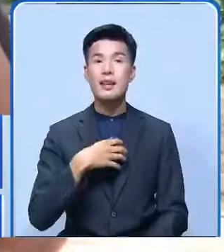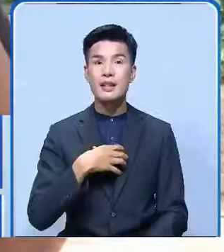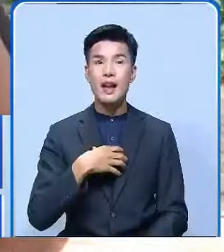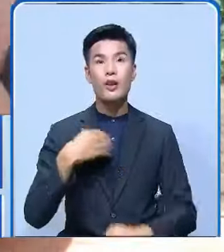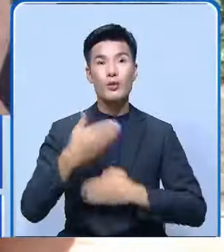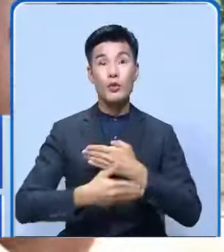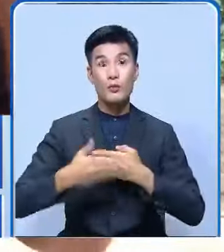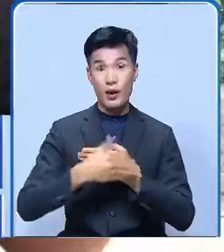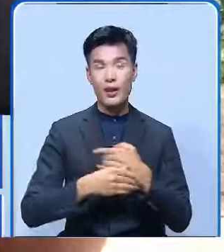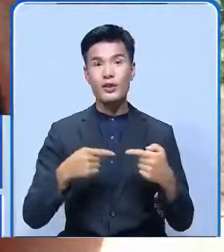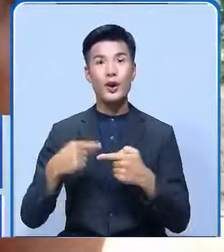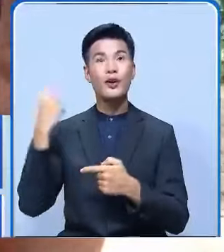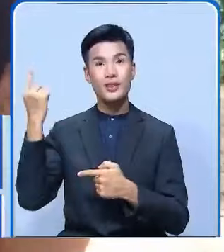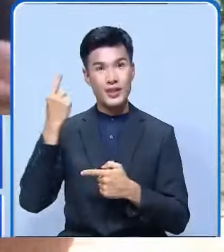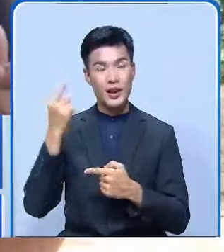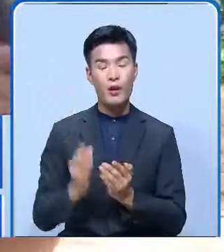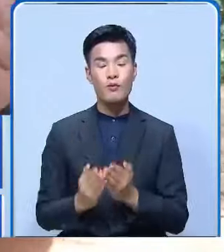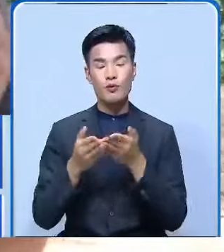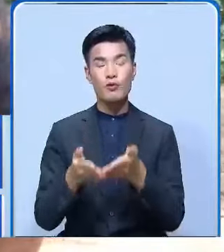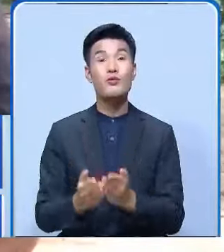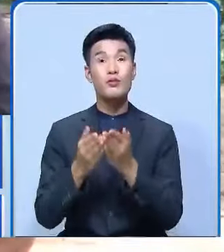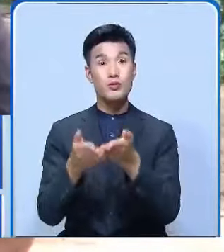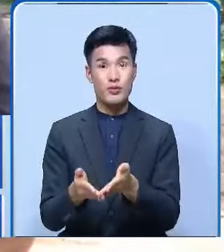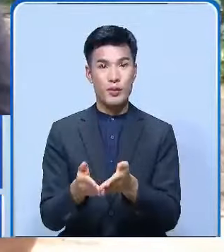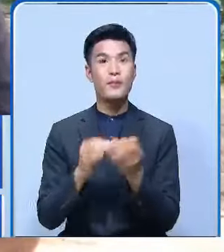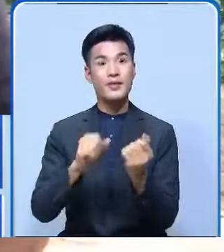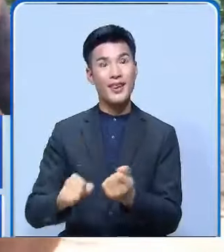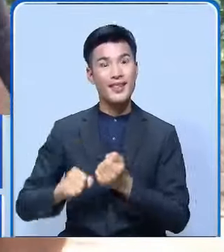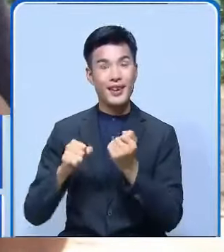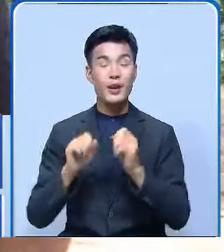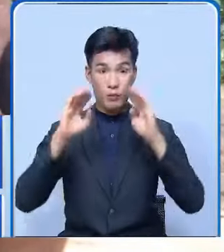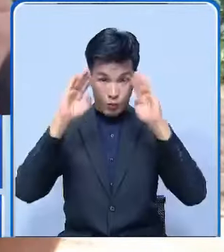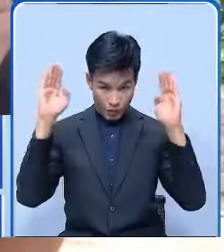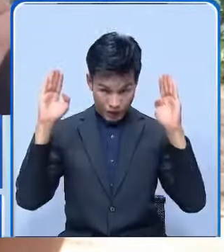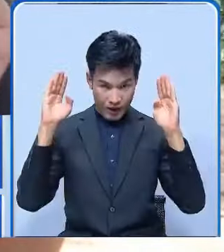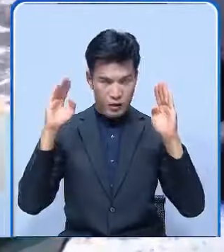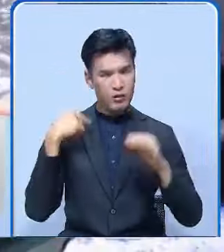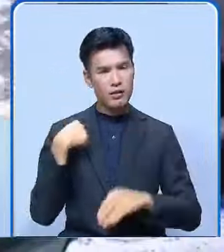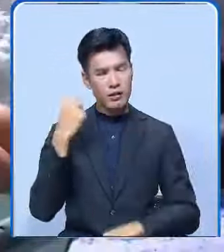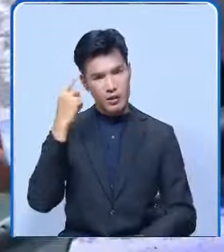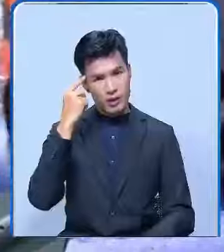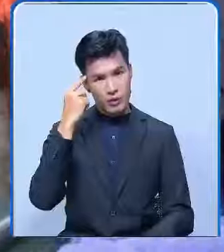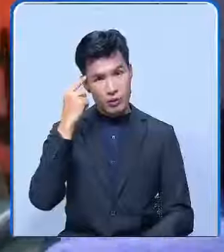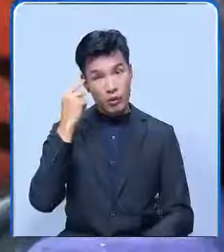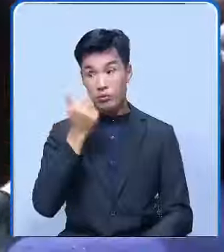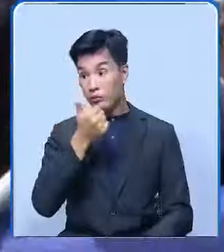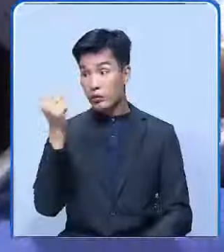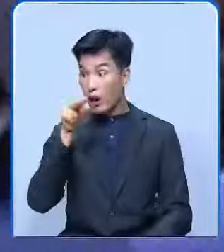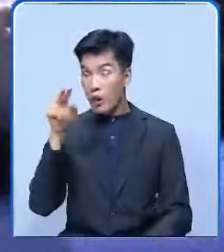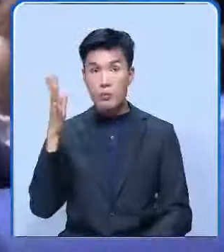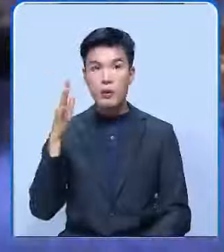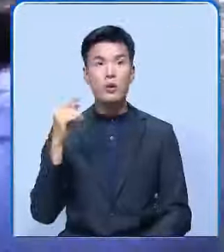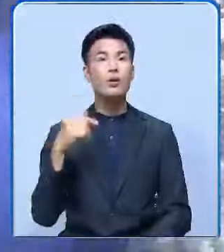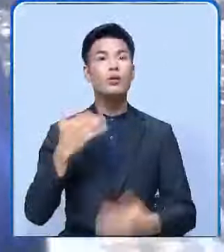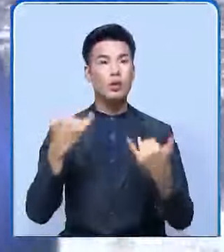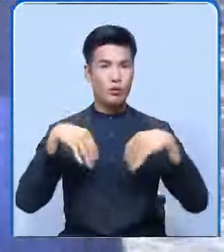ไฟแล้วก็ไปเที่ยวล่องทำกิจกรรมนะคะมาสัมผัสประสบการณ์ที่ไม่สามารถที่จะหาได้ในช่วงหน้าอื่นนะ